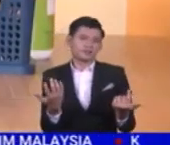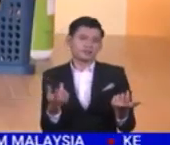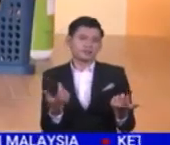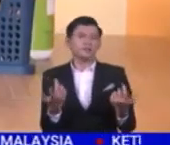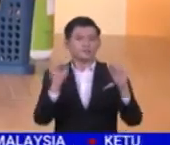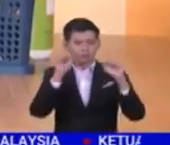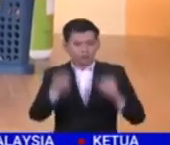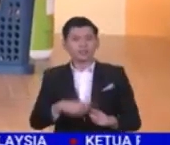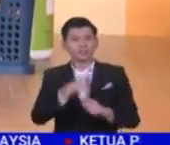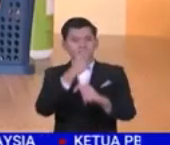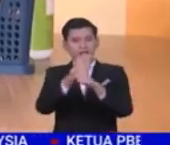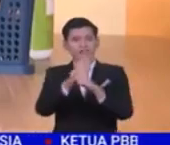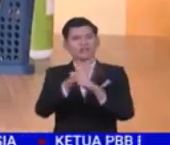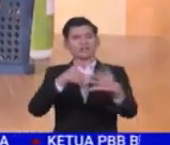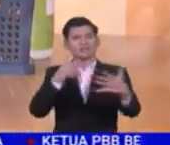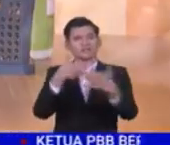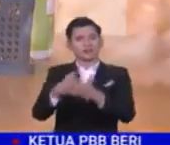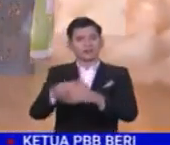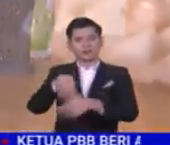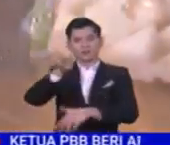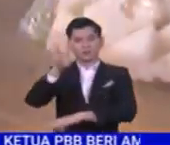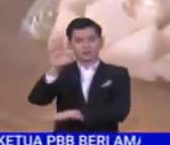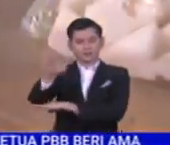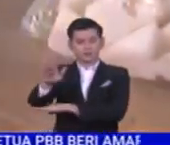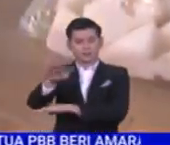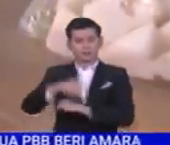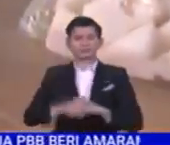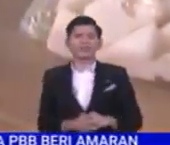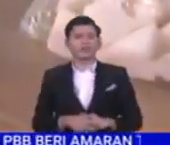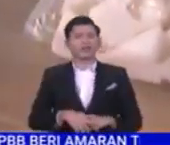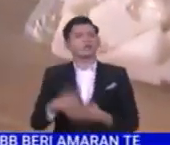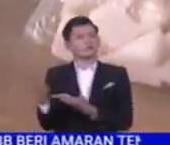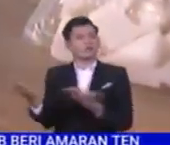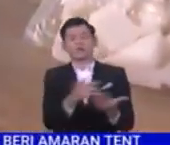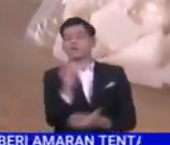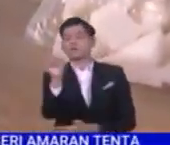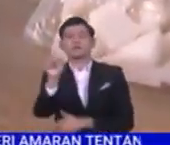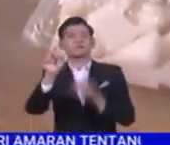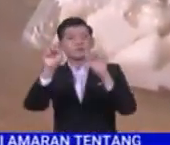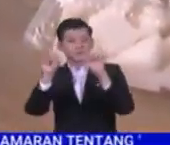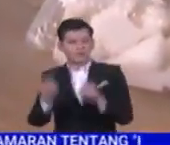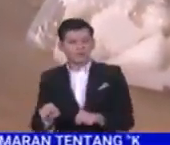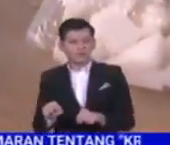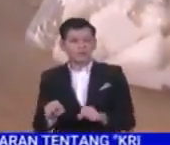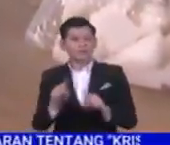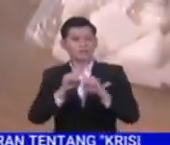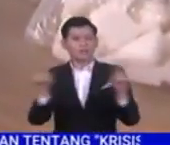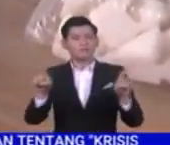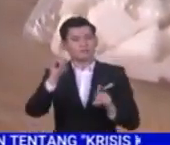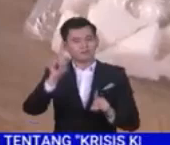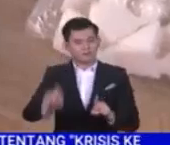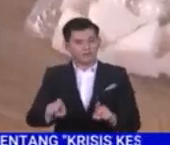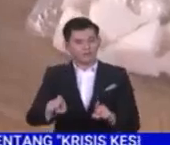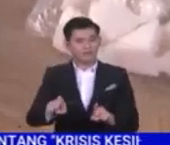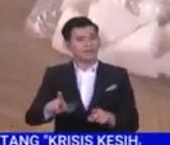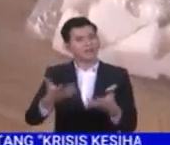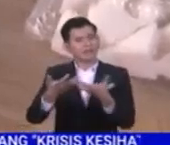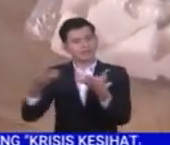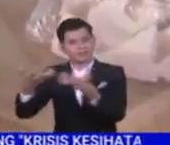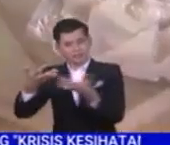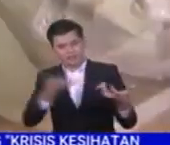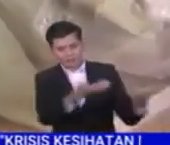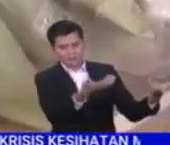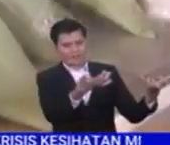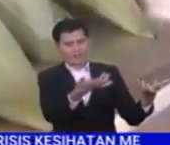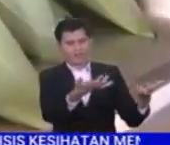pukul 2 petang boleh pakai. Bawa pergi mana-mana pun boleh. Tapi lauk asing lah. Pergi mana-mana tu. Habis